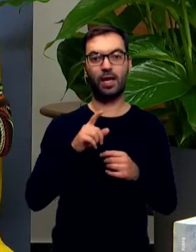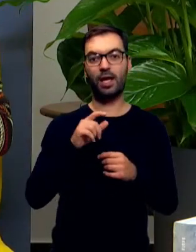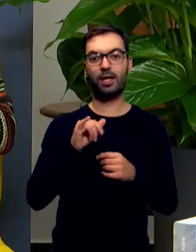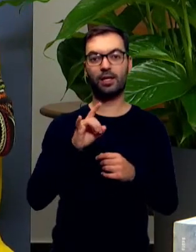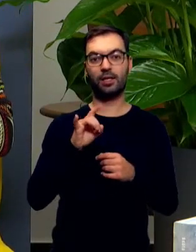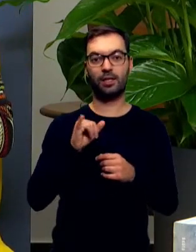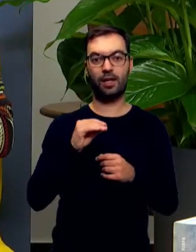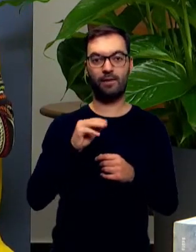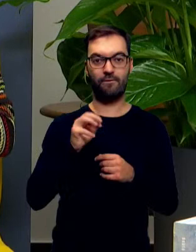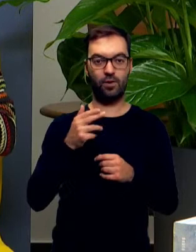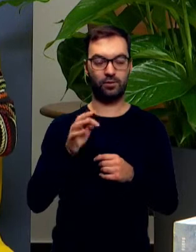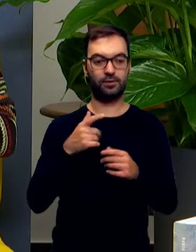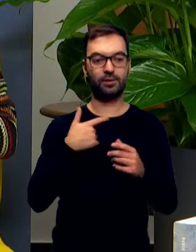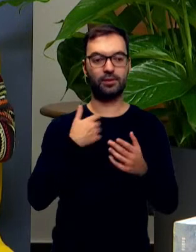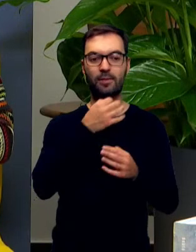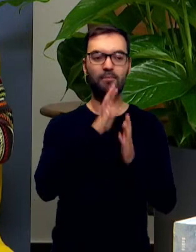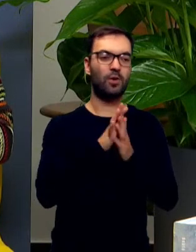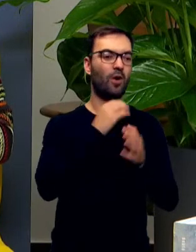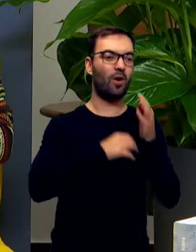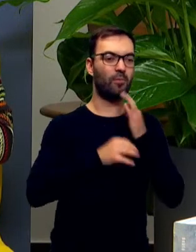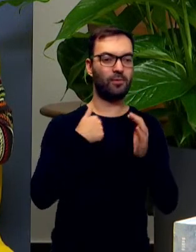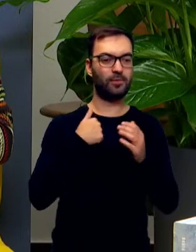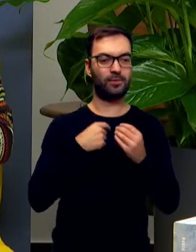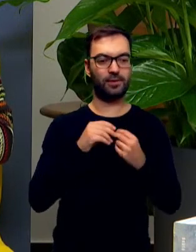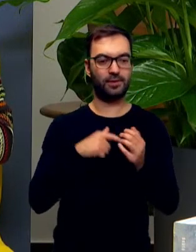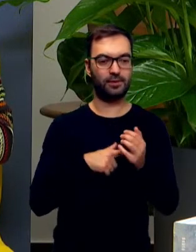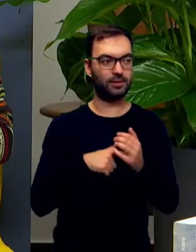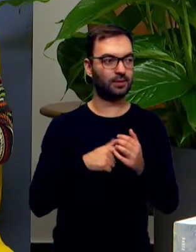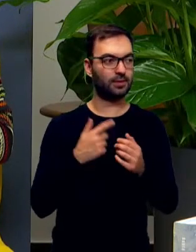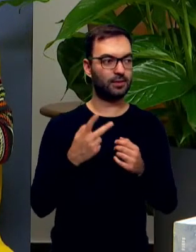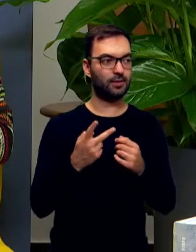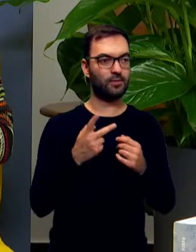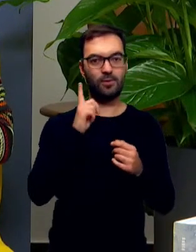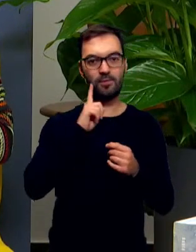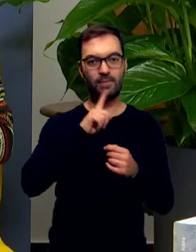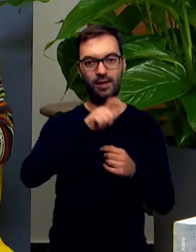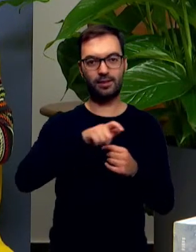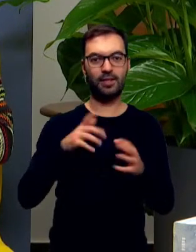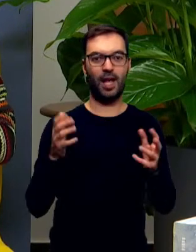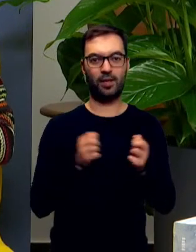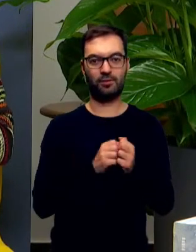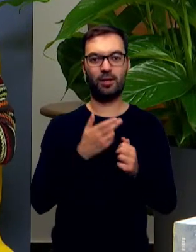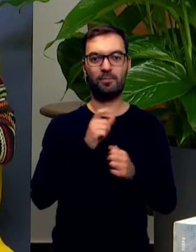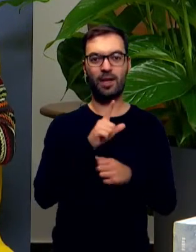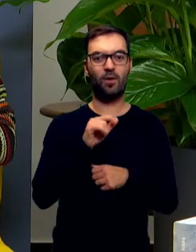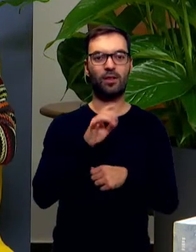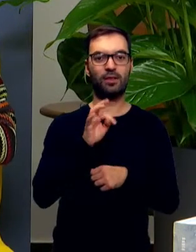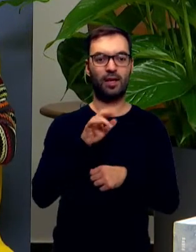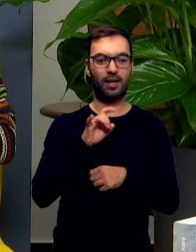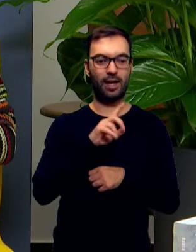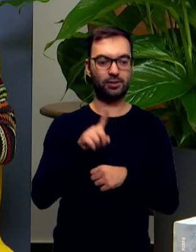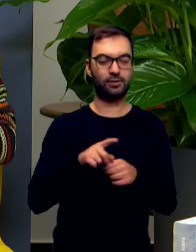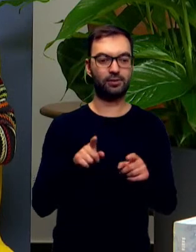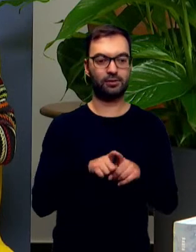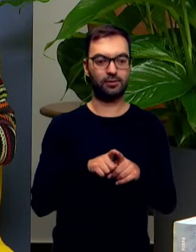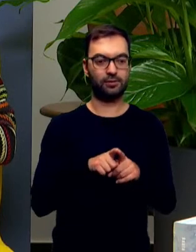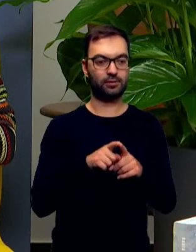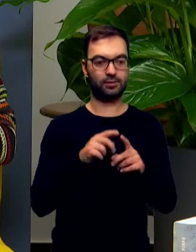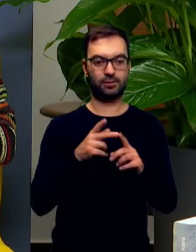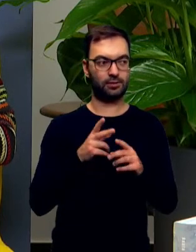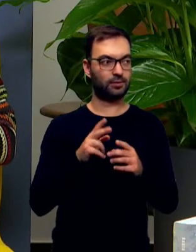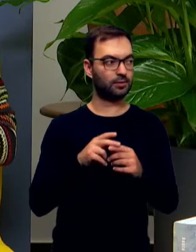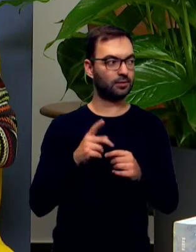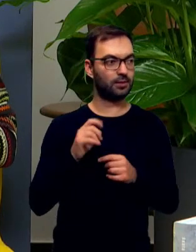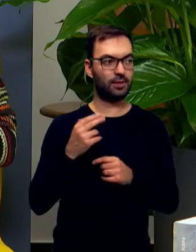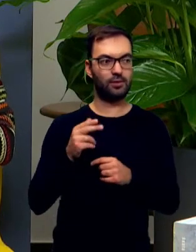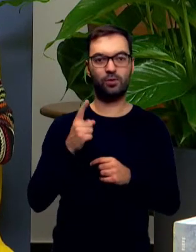i chciałabym, żeby pani opowiedziała o tych dwóch panach ratownikach, Michał Tragarz i szukam teraz